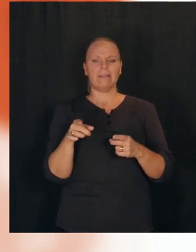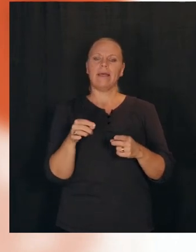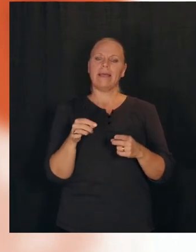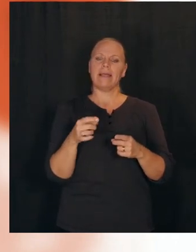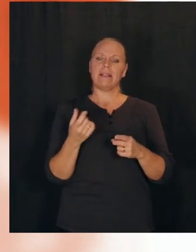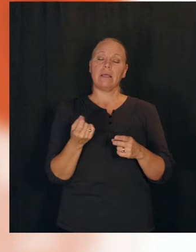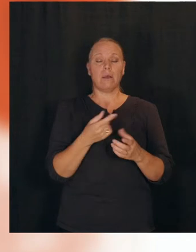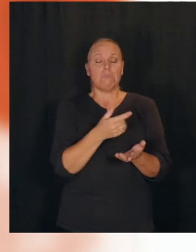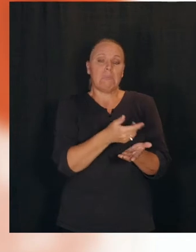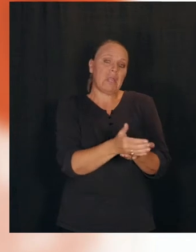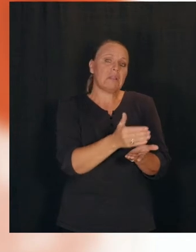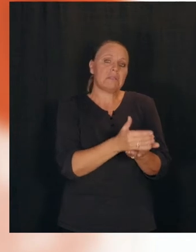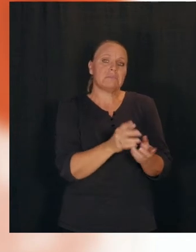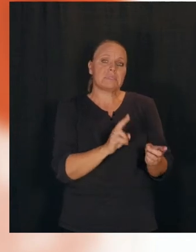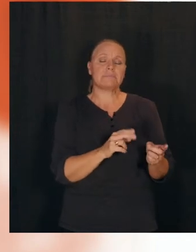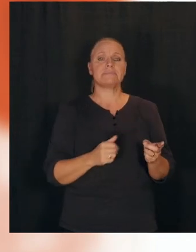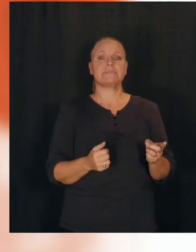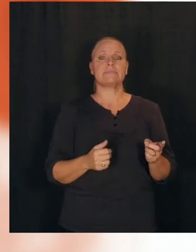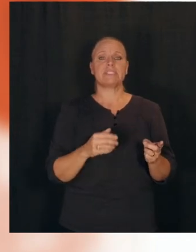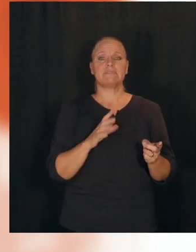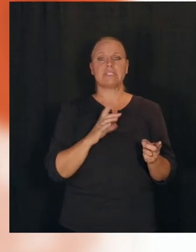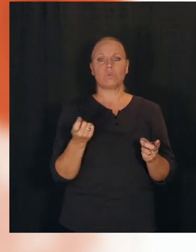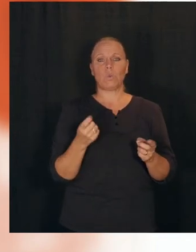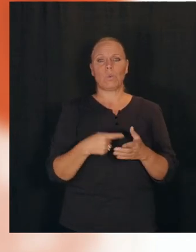berättelse. Det finns någonting som heter